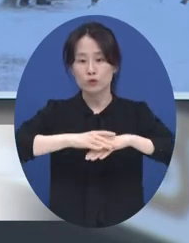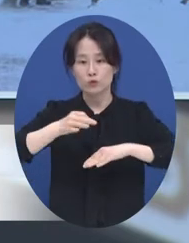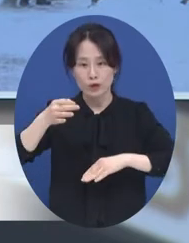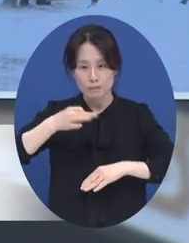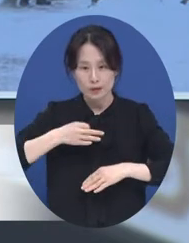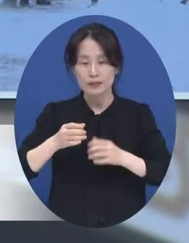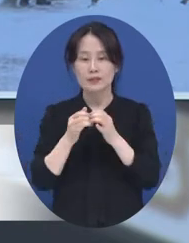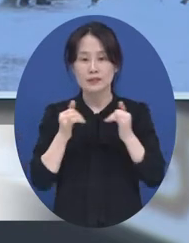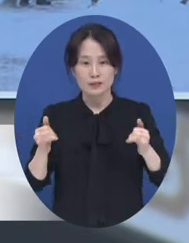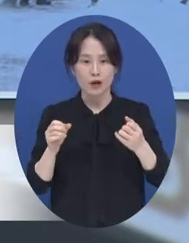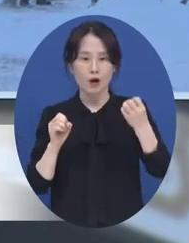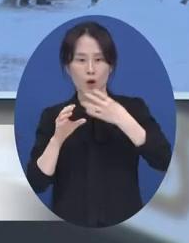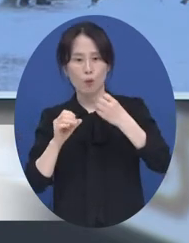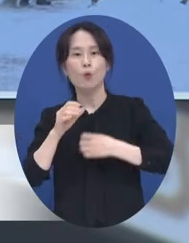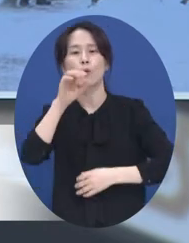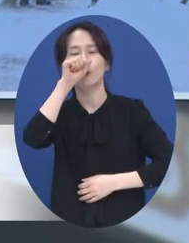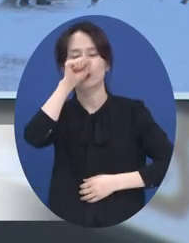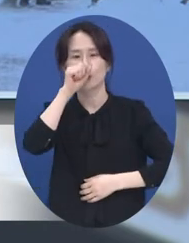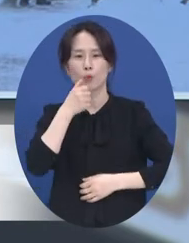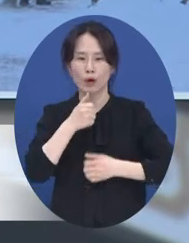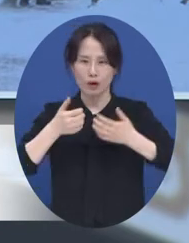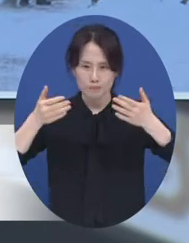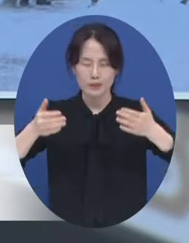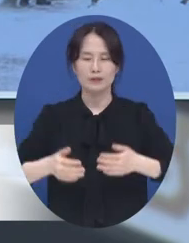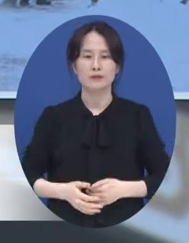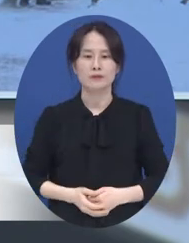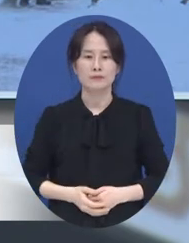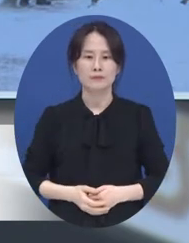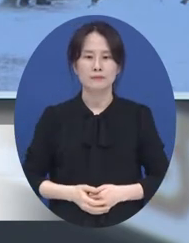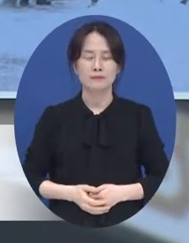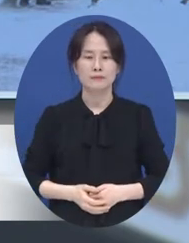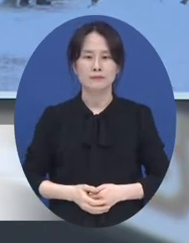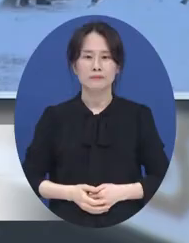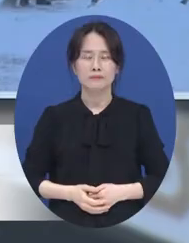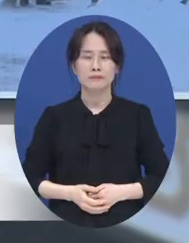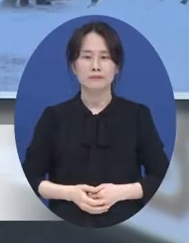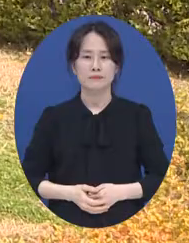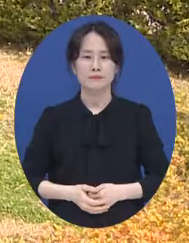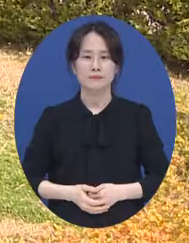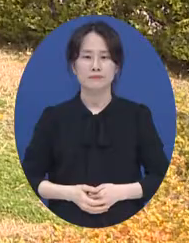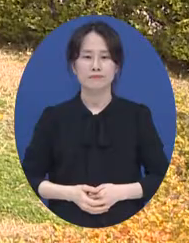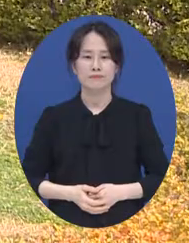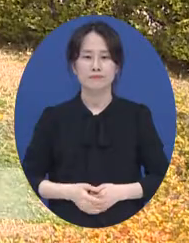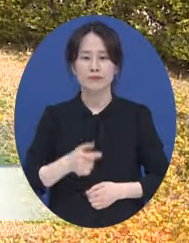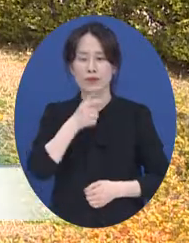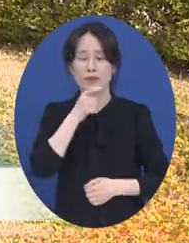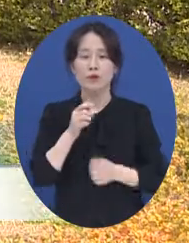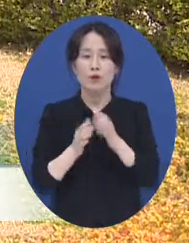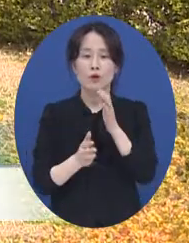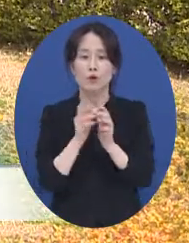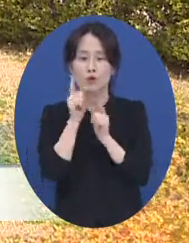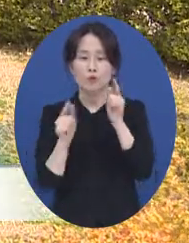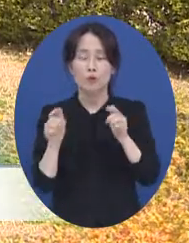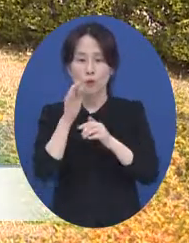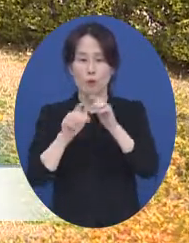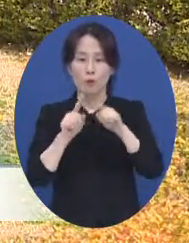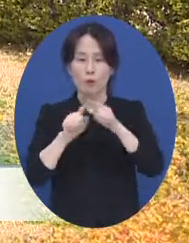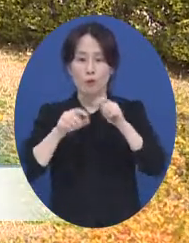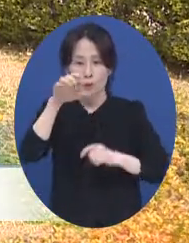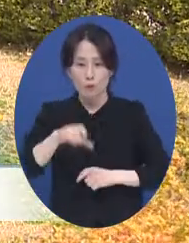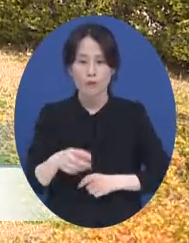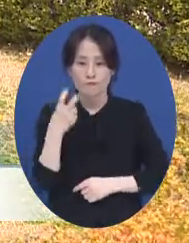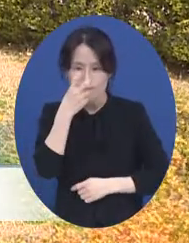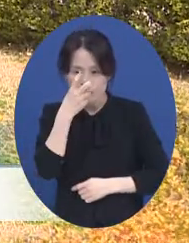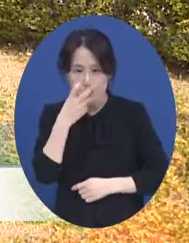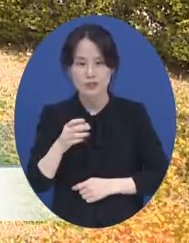수당을 받는 노동자 들의 반응이 뜨거운데요 김태희 기자의 보돕니다 수목원에서 조경 관리를 하고